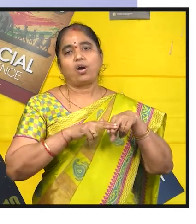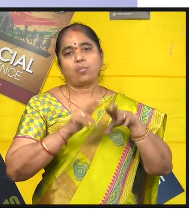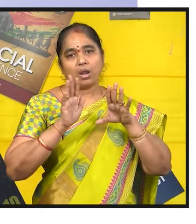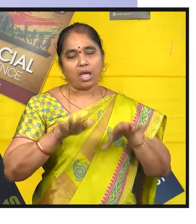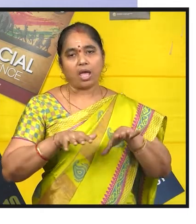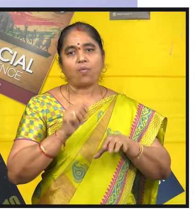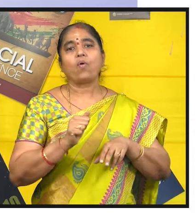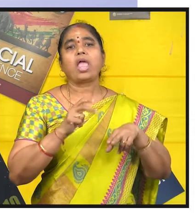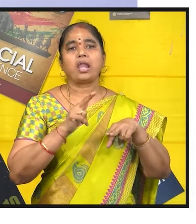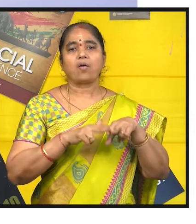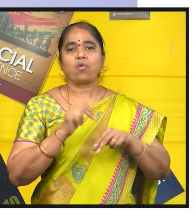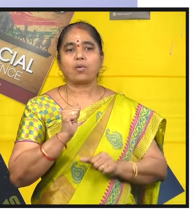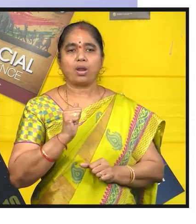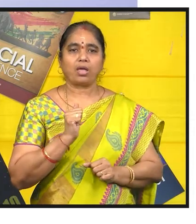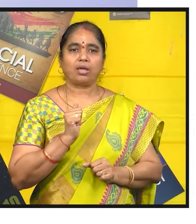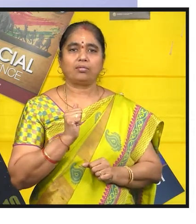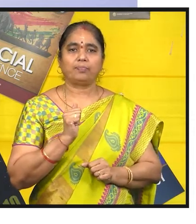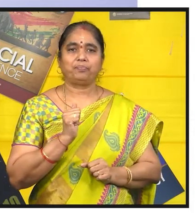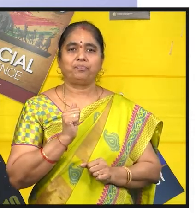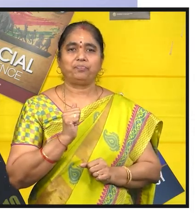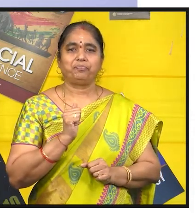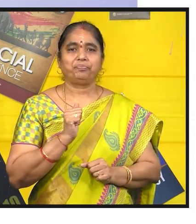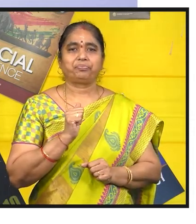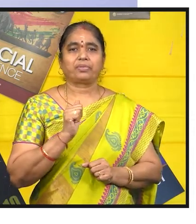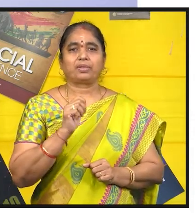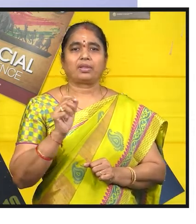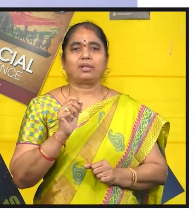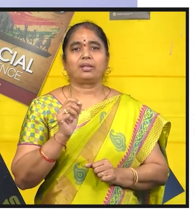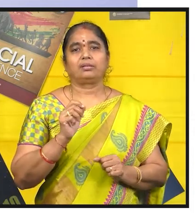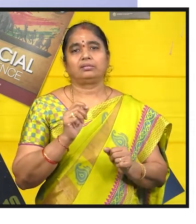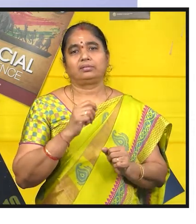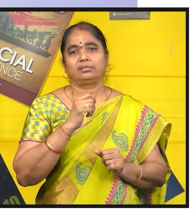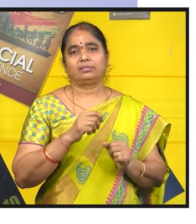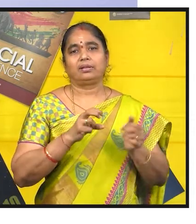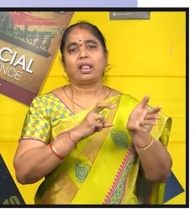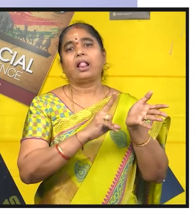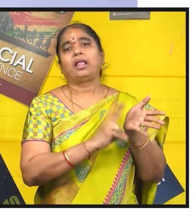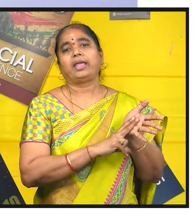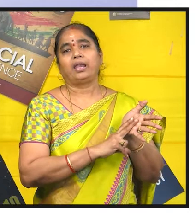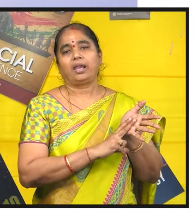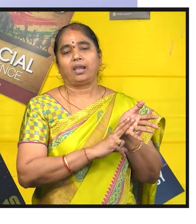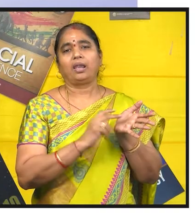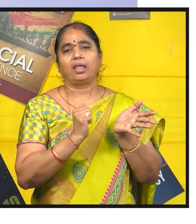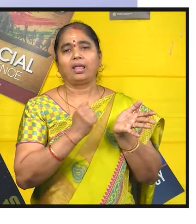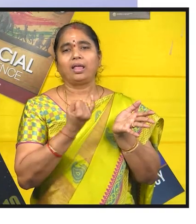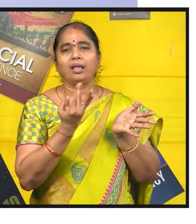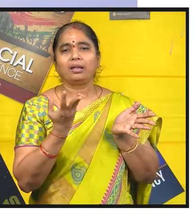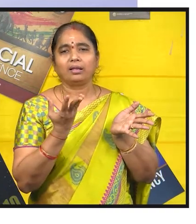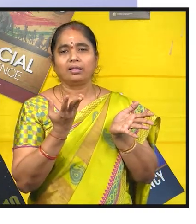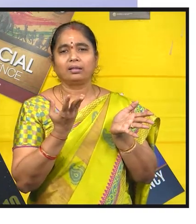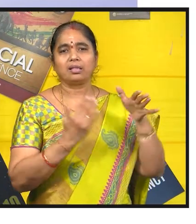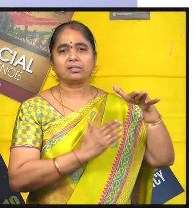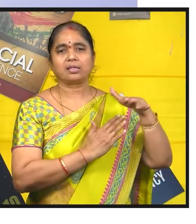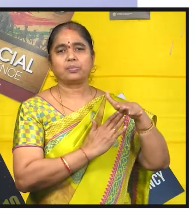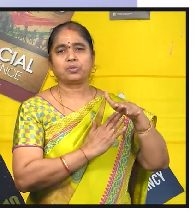கொடுத்துருக்குறாங்க. என்ன ஃபார்முலாவை கொடுத்துருக்குறாங்கன்னு சொல்லி பார்த்தீங்கன்னு சொன்னால் 2n². என் என்பது எதை குறிக்கிறது என்று